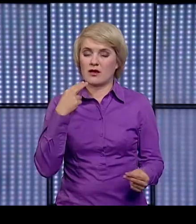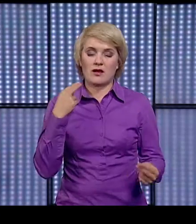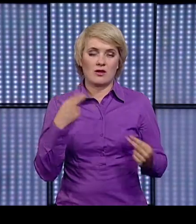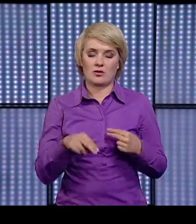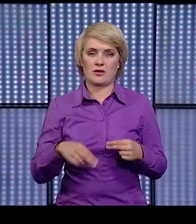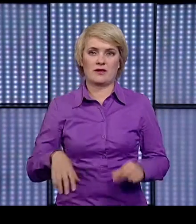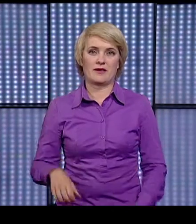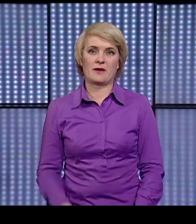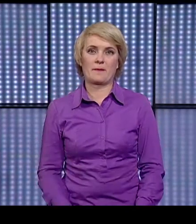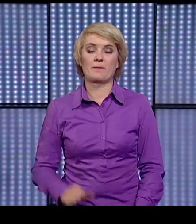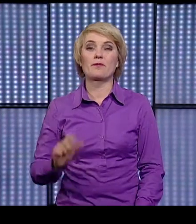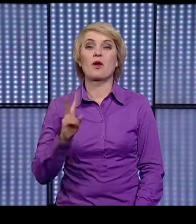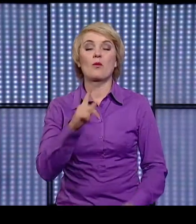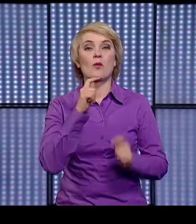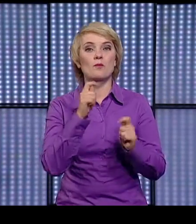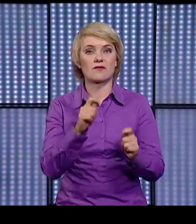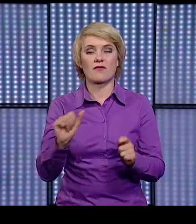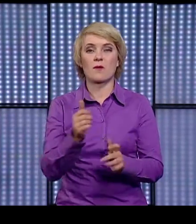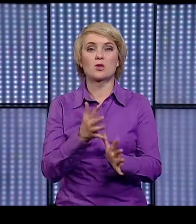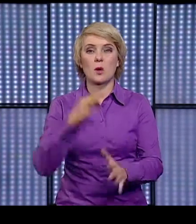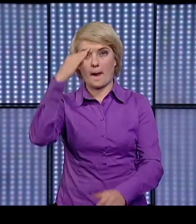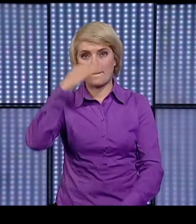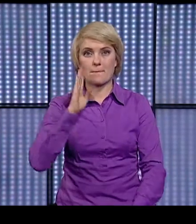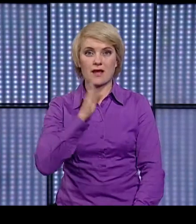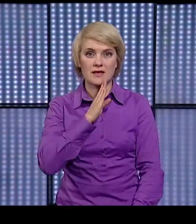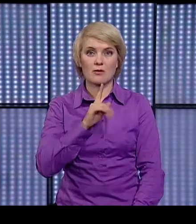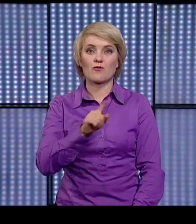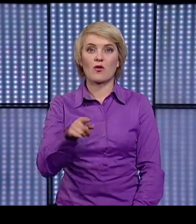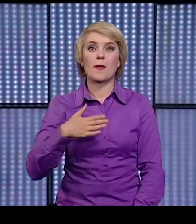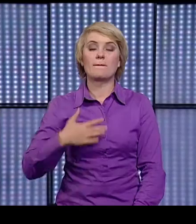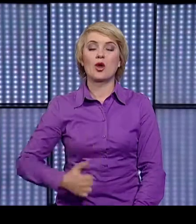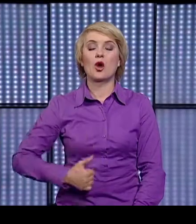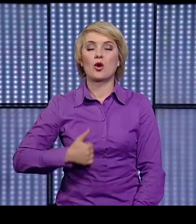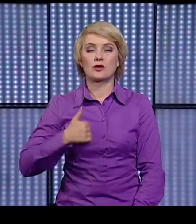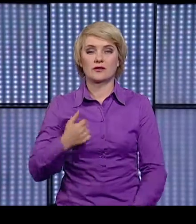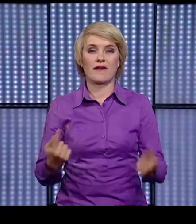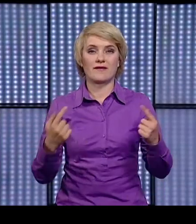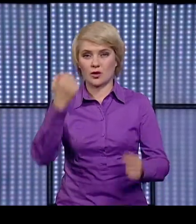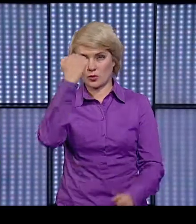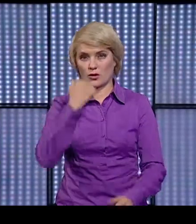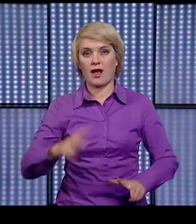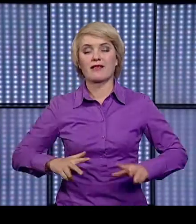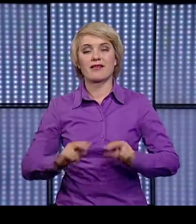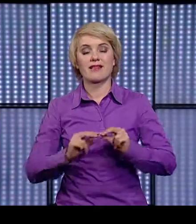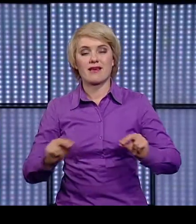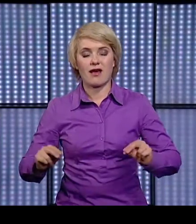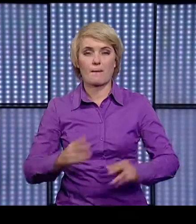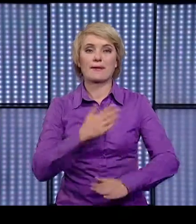Ну, в першу чергу, напевно, своїм батькам, щоб вони мною гордилися, пишалися. Велике дякую тренерам,